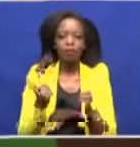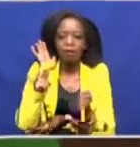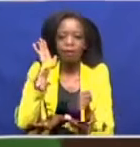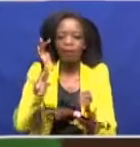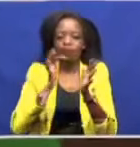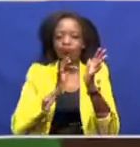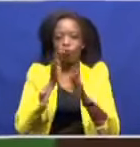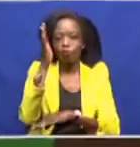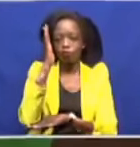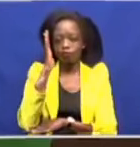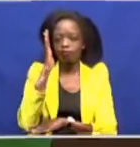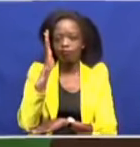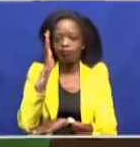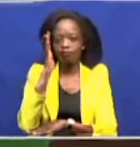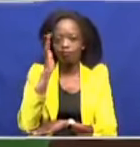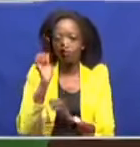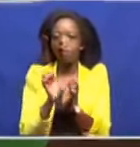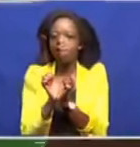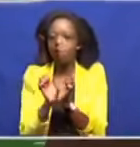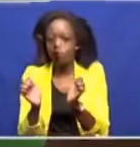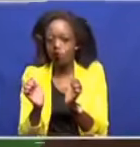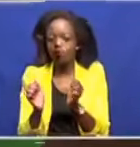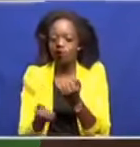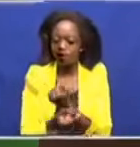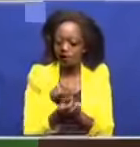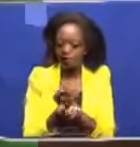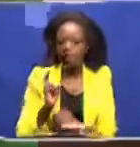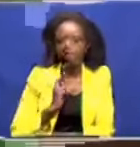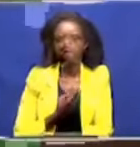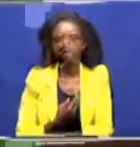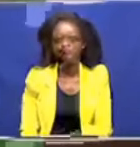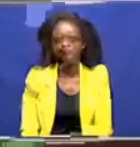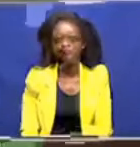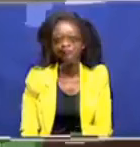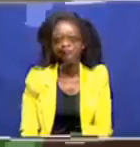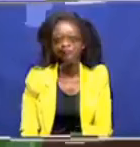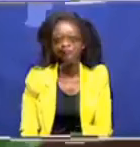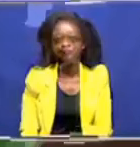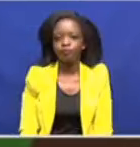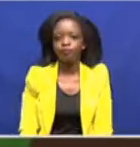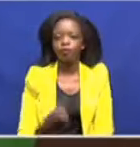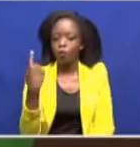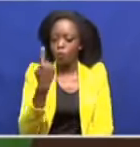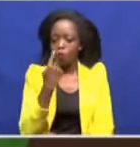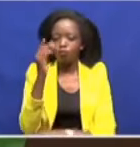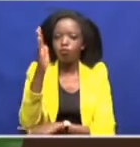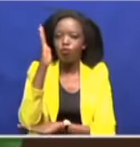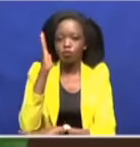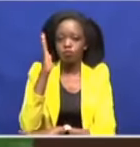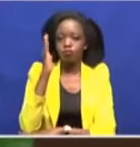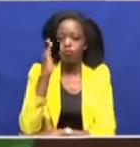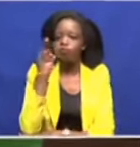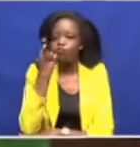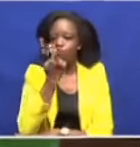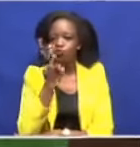Mungu. Mtakatifu Paulo anatukumbusha ya kwamba ni katika Mwenyezi Mungu